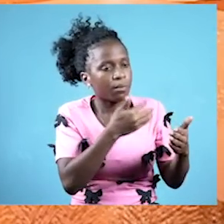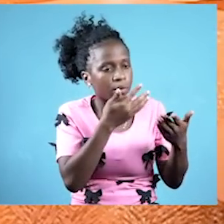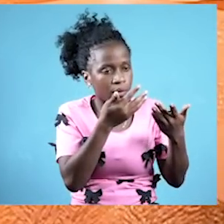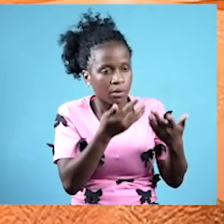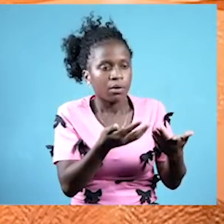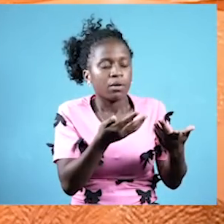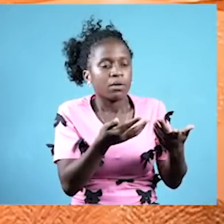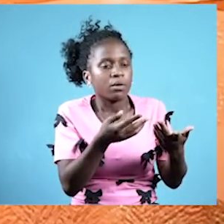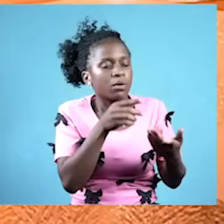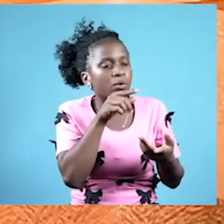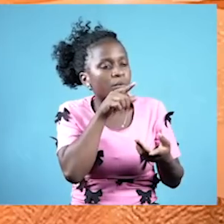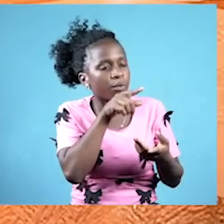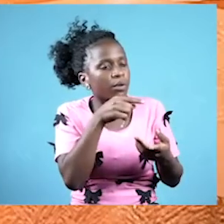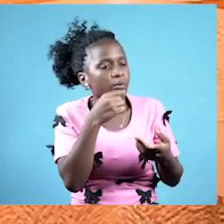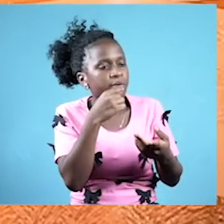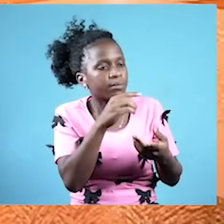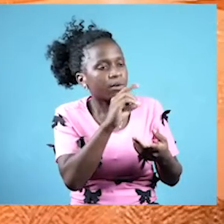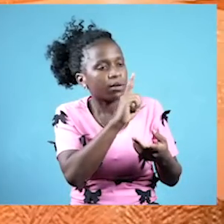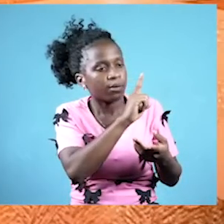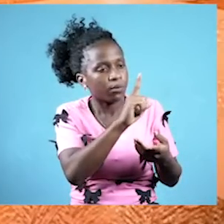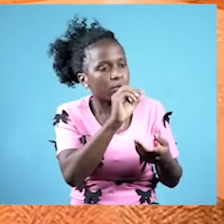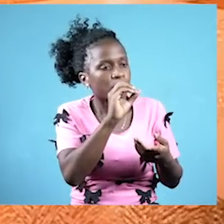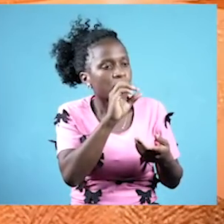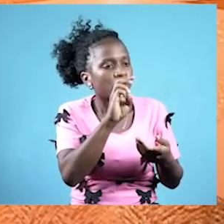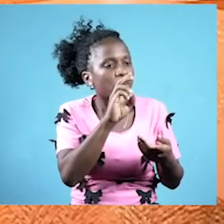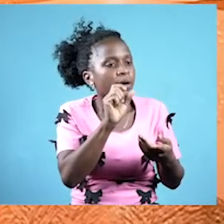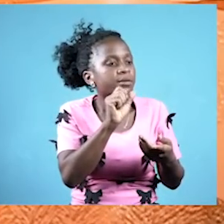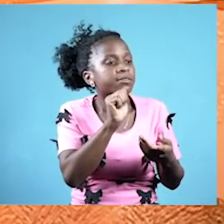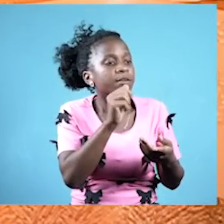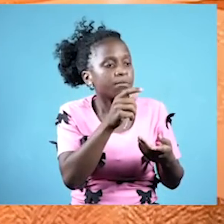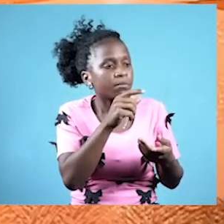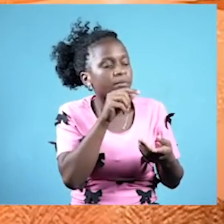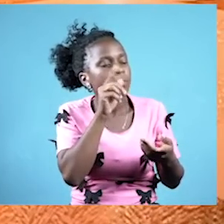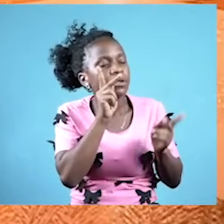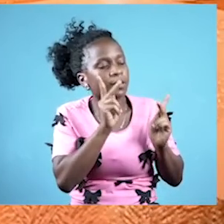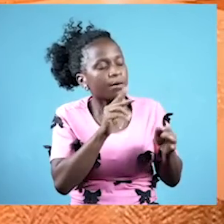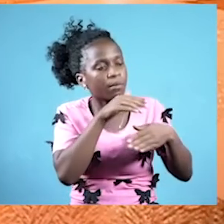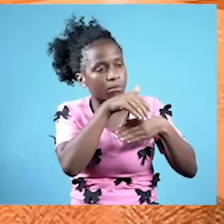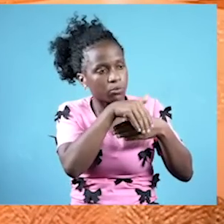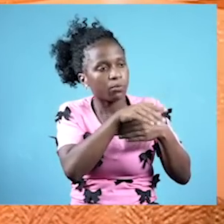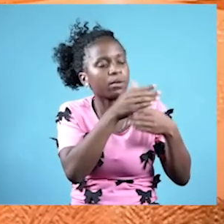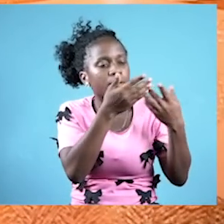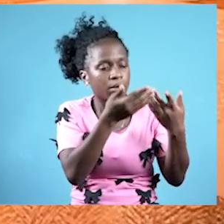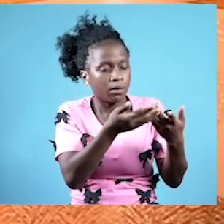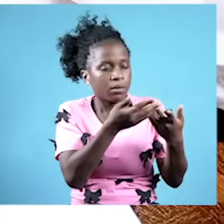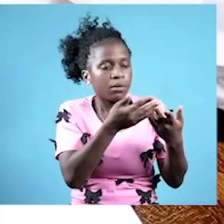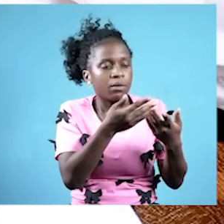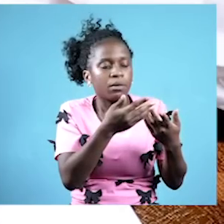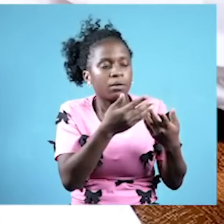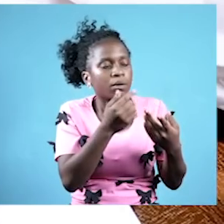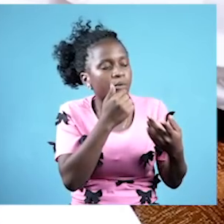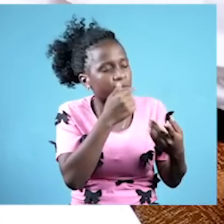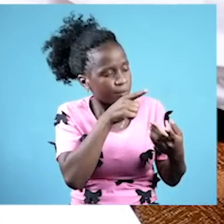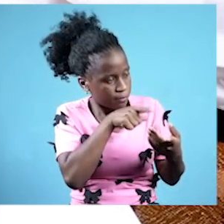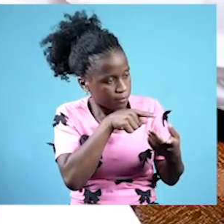ni kwamba ulitamka Edward Lowasa ni kama mtume. Kauli hii ni kweli uliitoa, na ulikuwa na maana gani? Sio